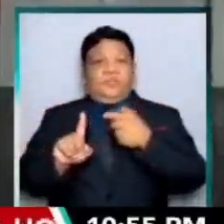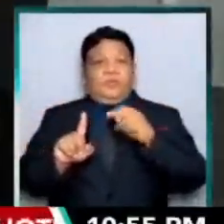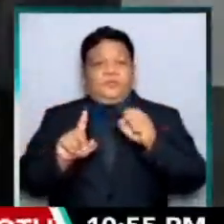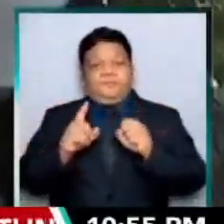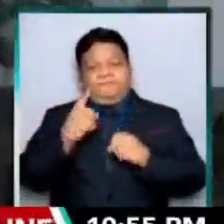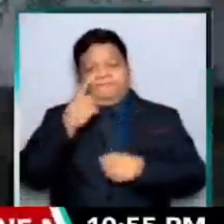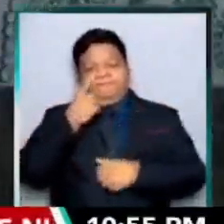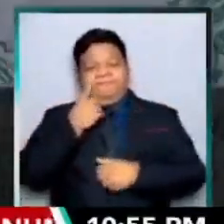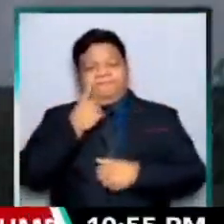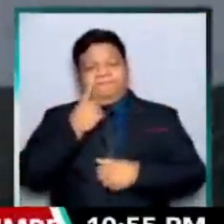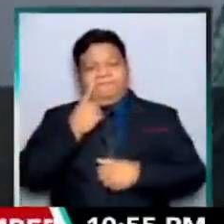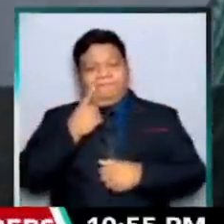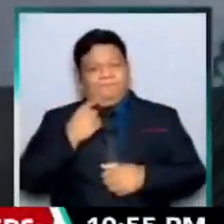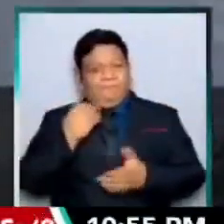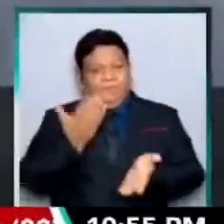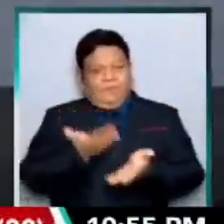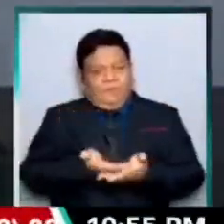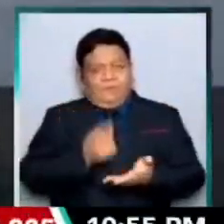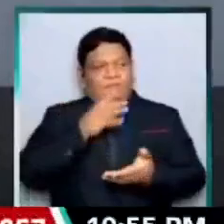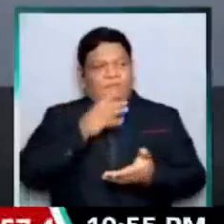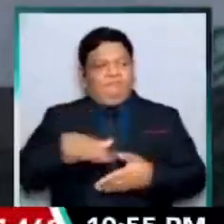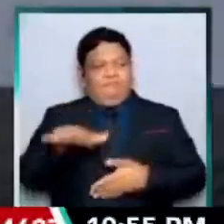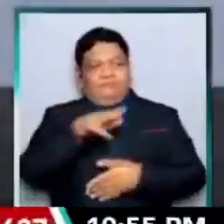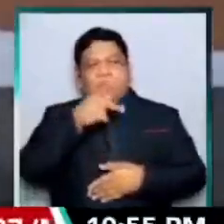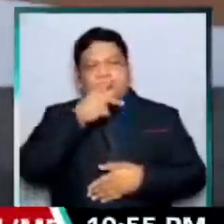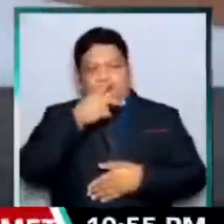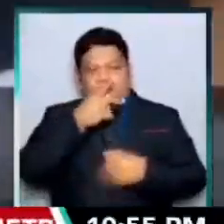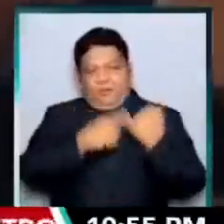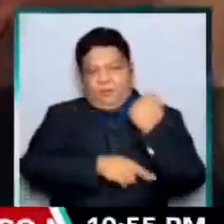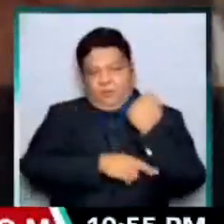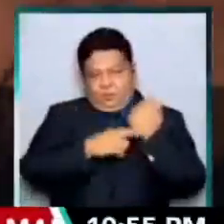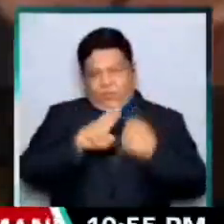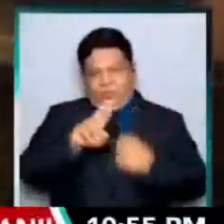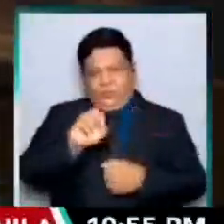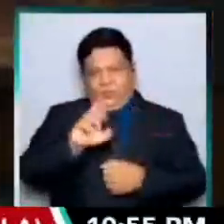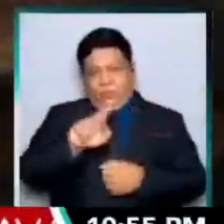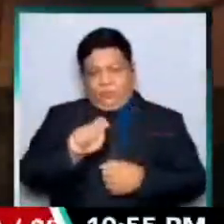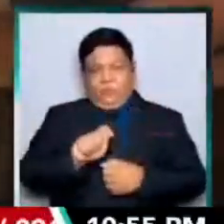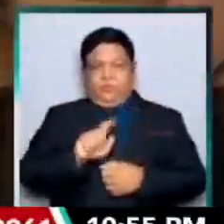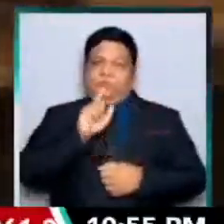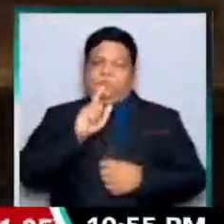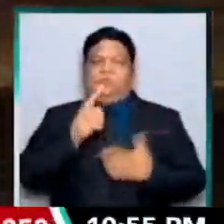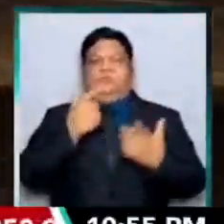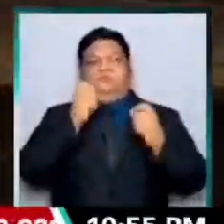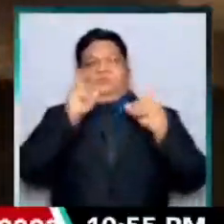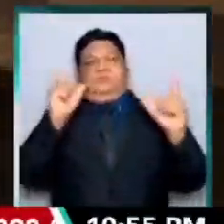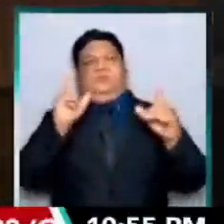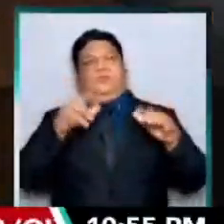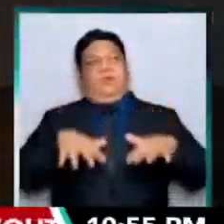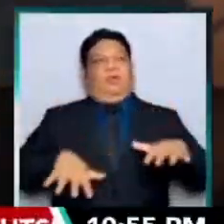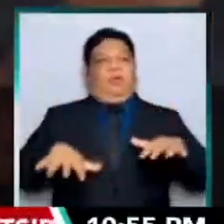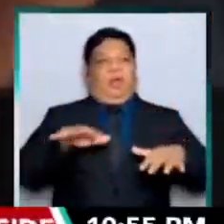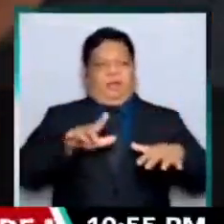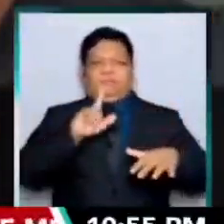venue na isang private resort. Magandang sorpresa daw ito, kaya syempre, nag-I-do si Genesis.